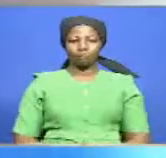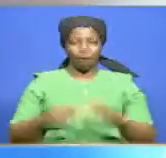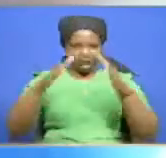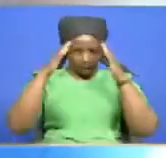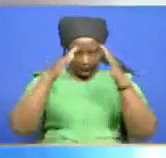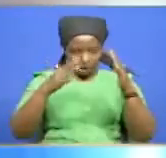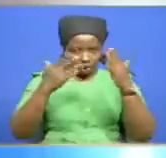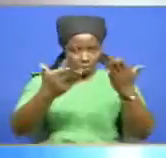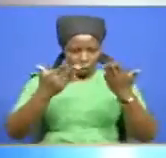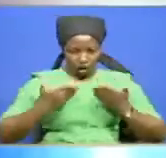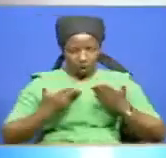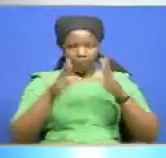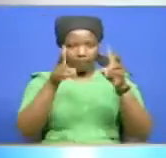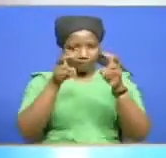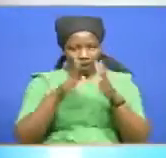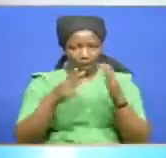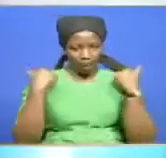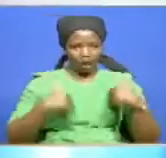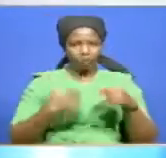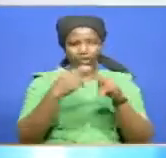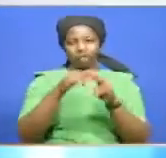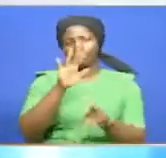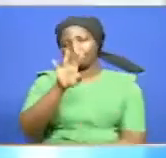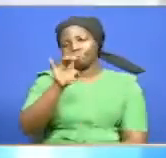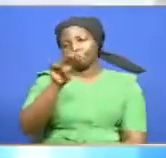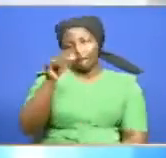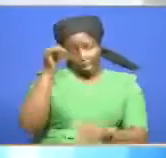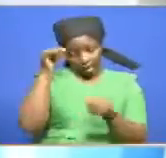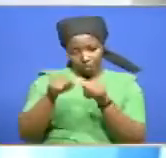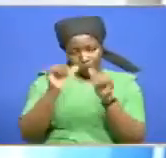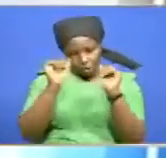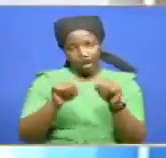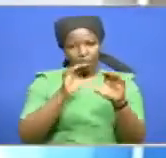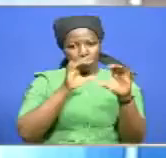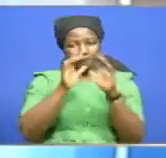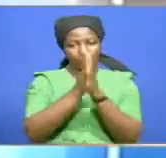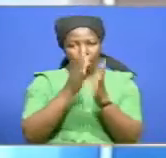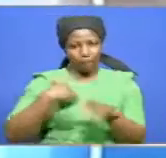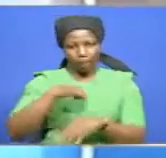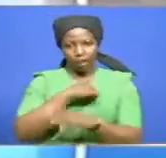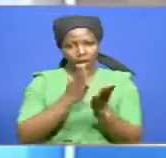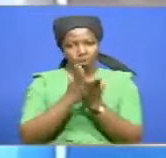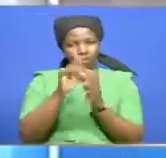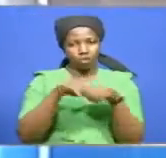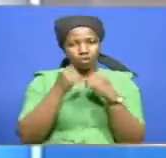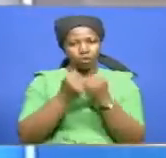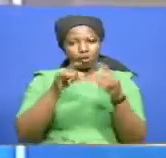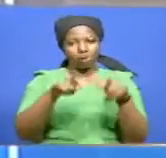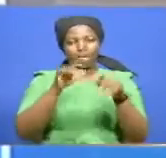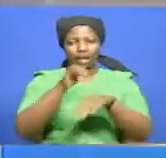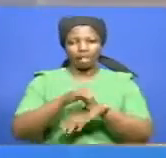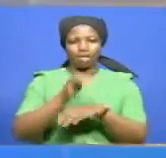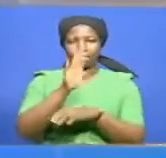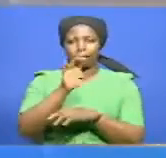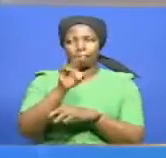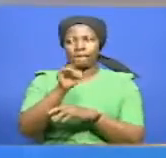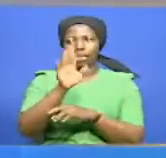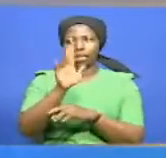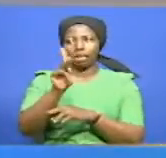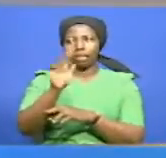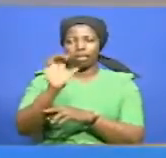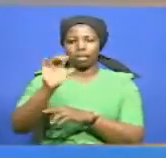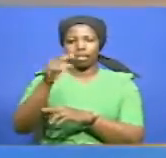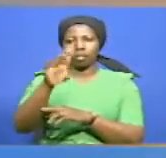Hujambo na karibu mtazamaji, naitwa Ben Chumba. Kumbuka unaweza sema nasi kupitia mitandao ya kijamii katika mtandao wa Twitter @BenKChumba na pia